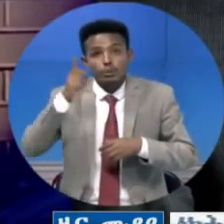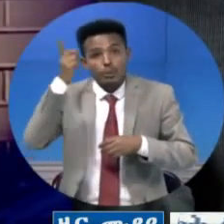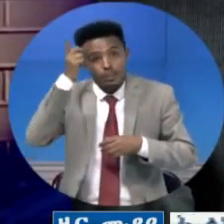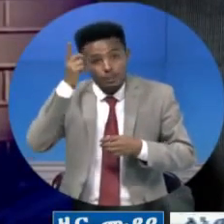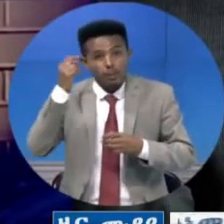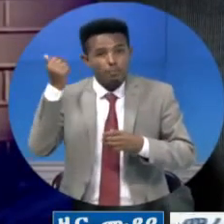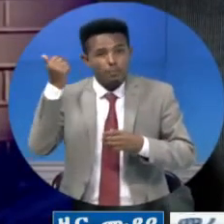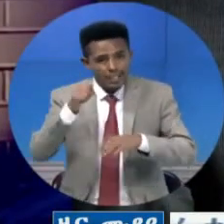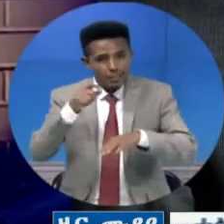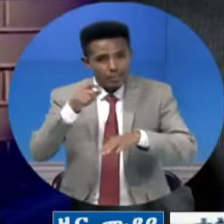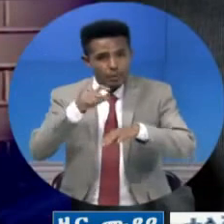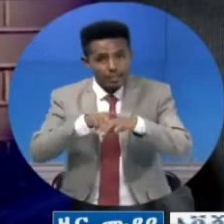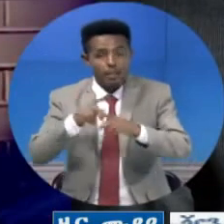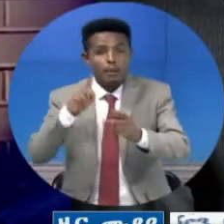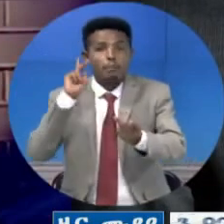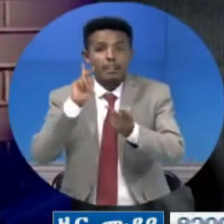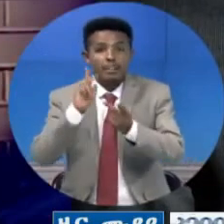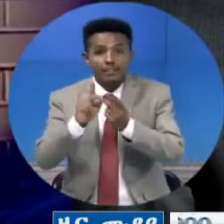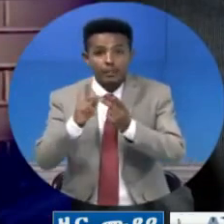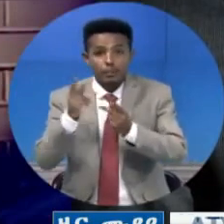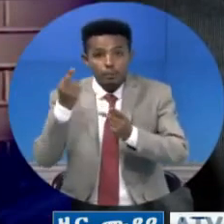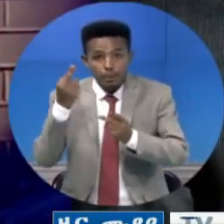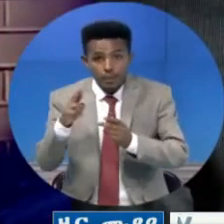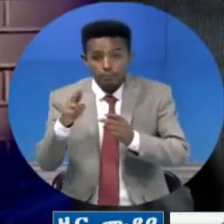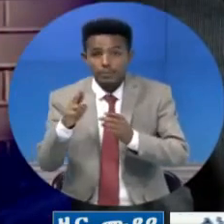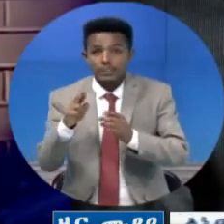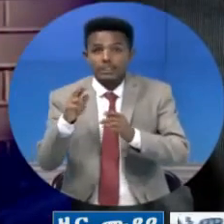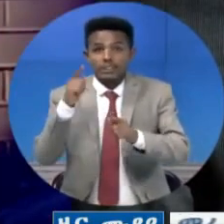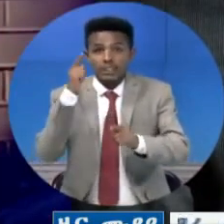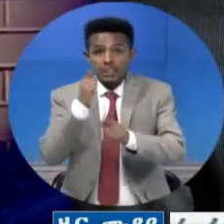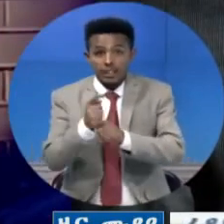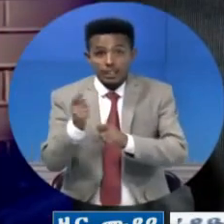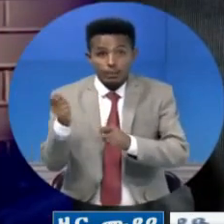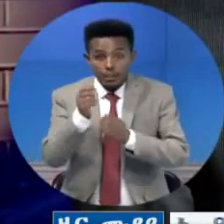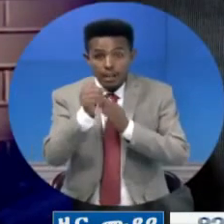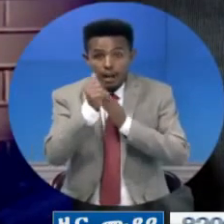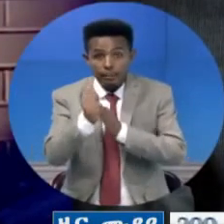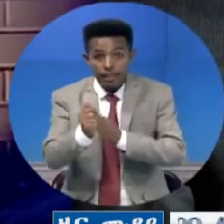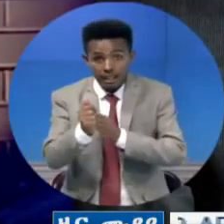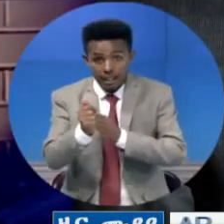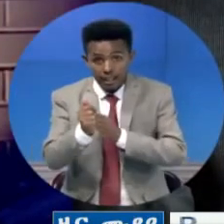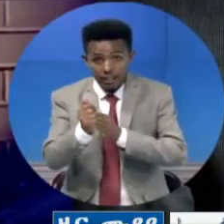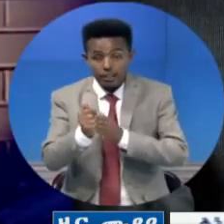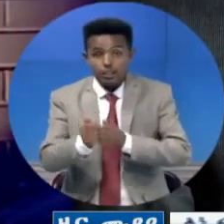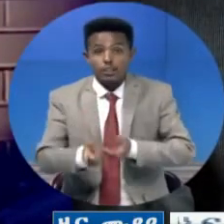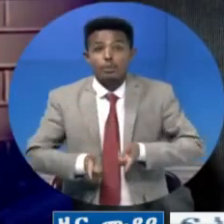ፐርፌክት ወይም ደግሞ ትክክል የሆነ አመራር ይኖራል ማለት